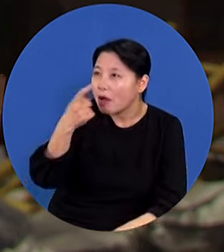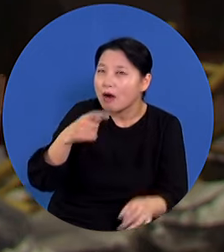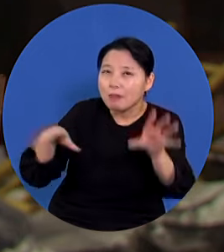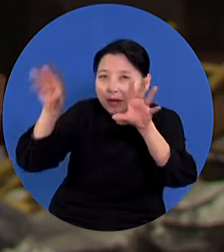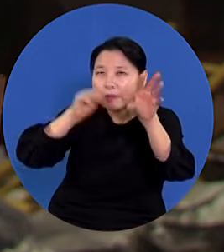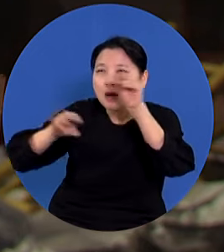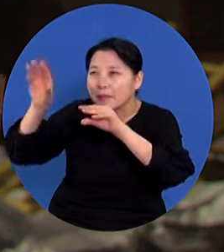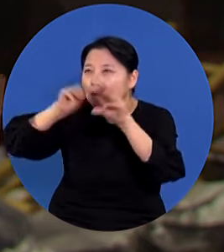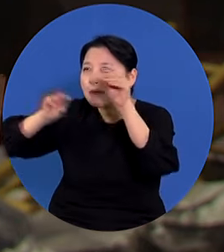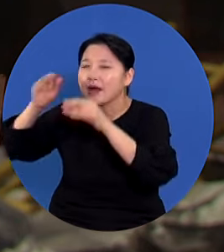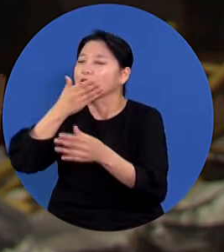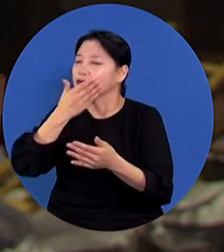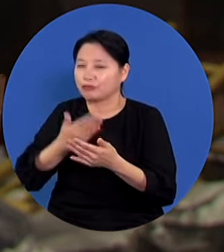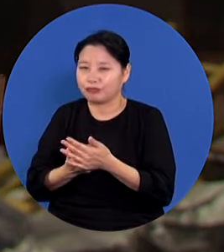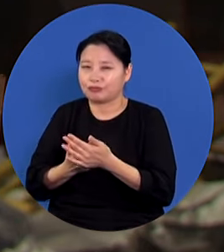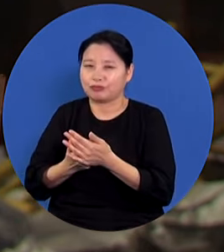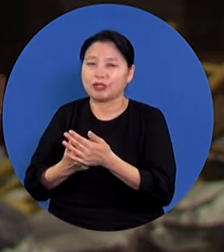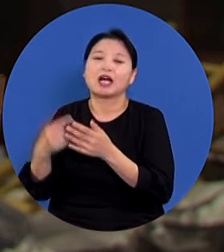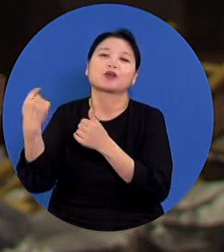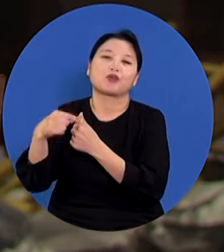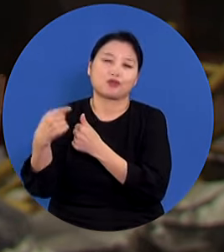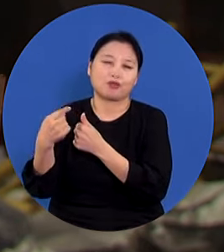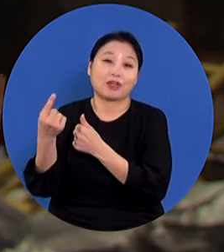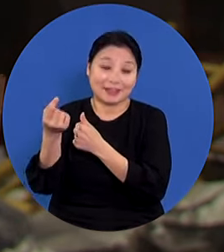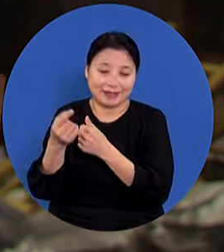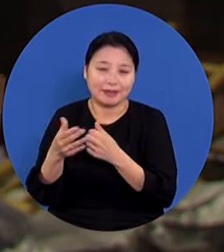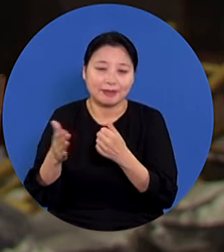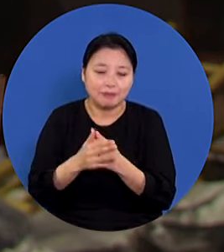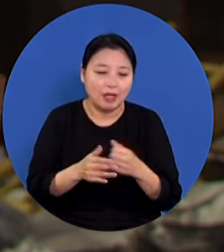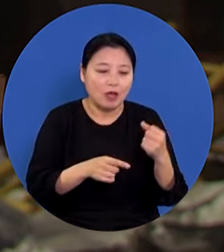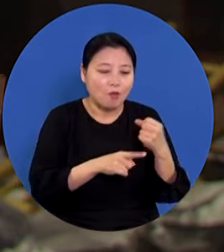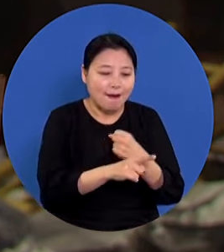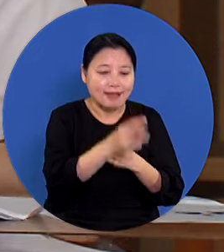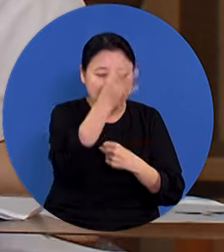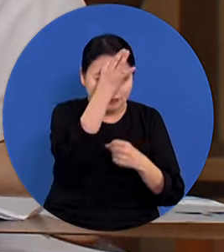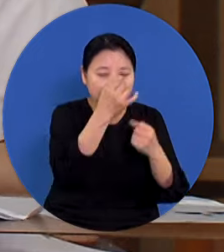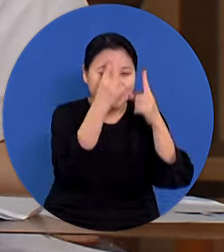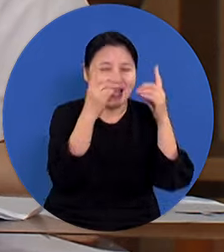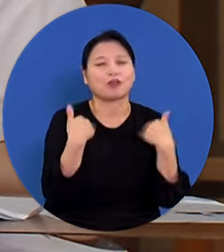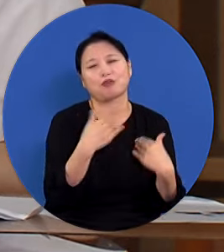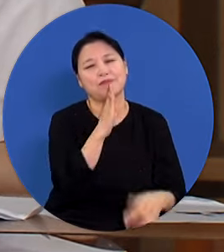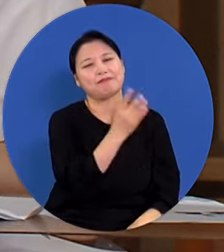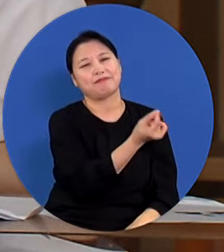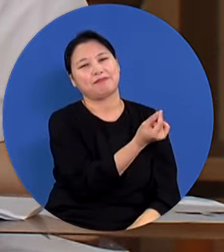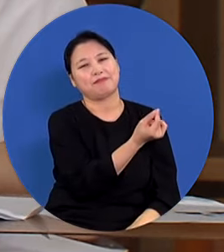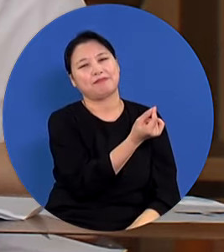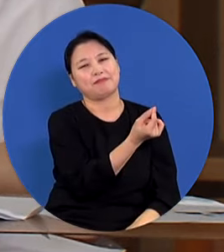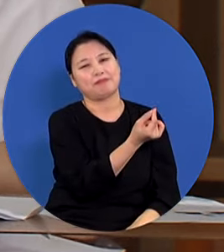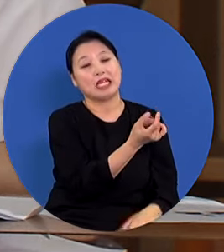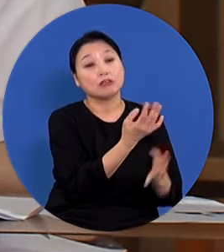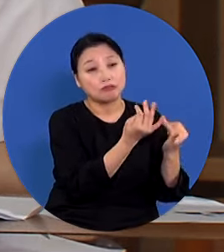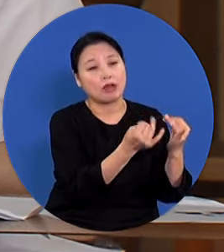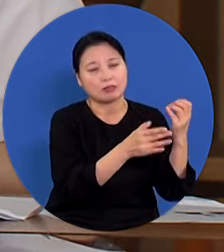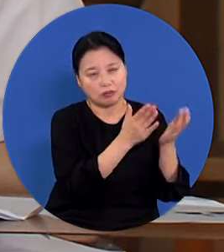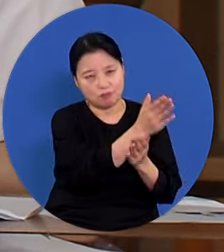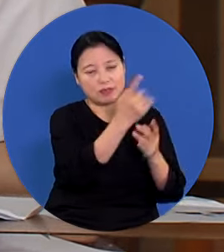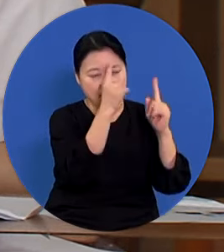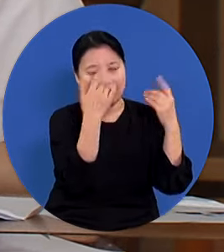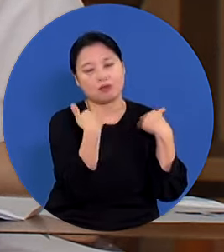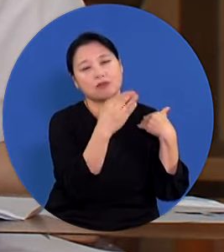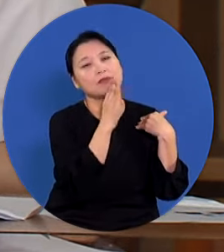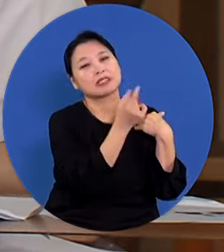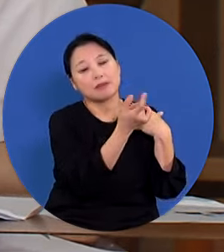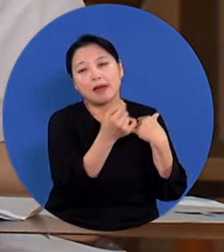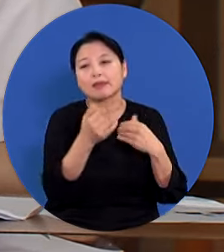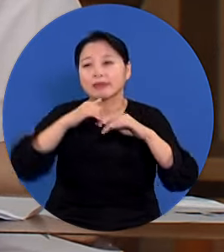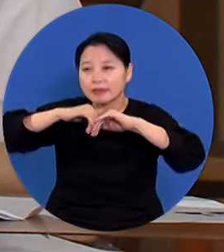생각을 하거든요. 그래서 카이스트가 예. 이공계 중심이긴 하지만 그런 다양한 교육을 간접적으로 할 수 있는 그런 걸 많이 마련하고